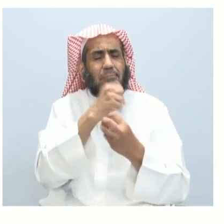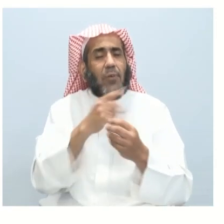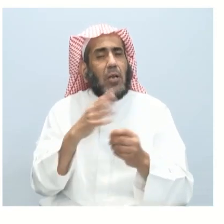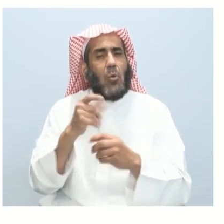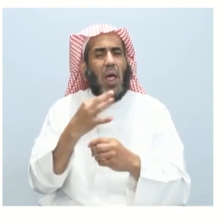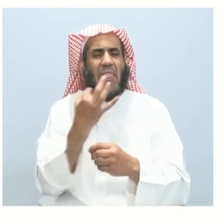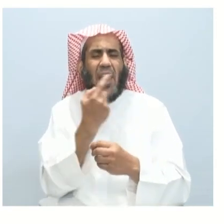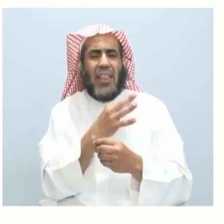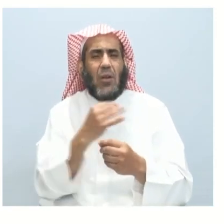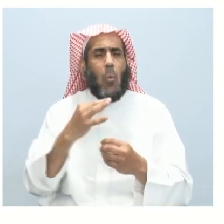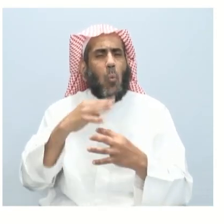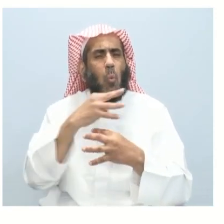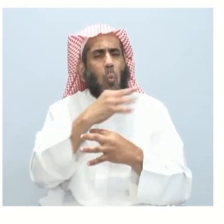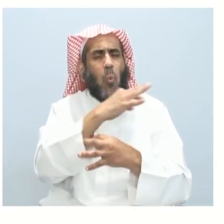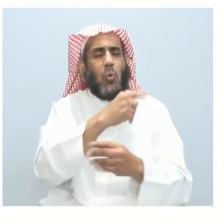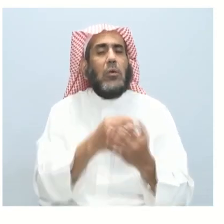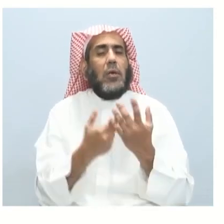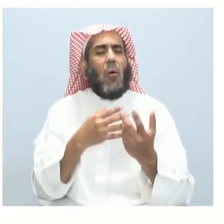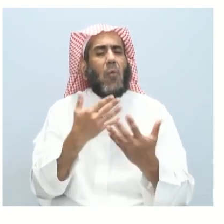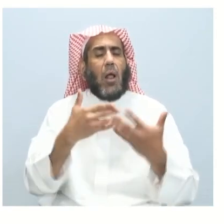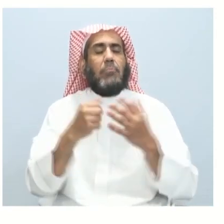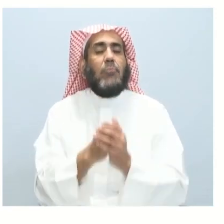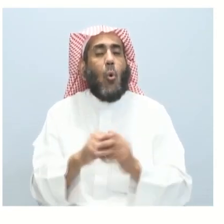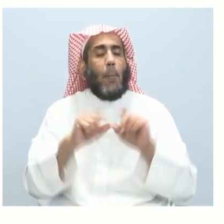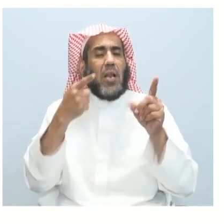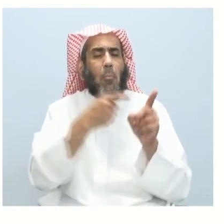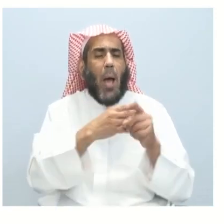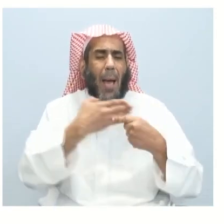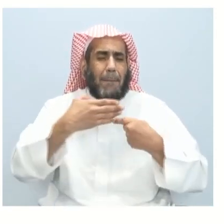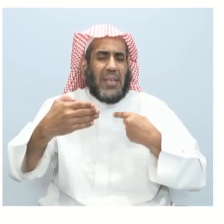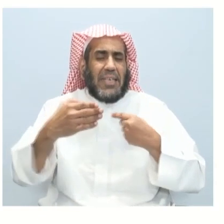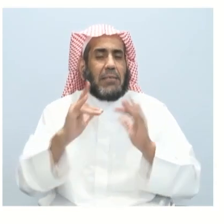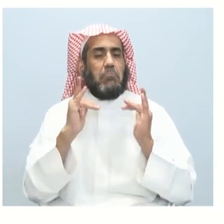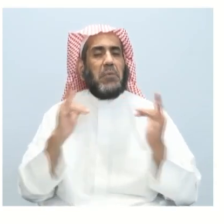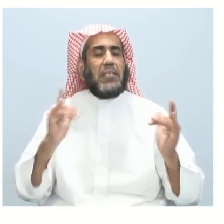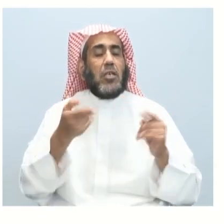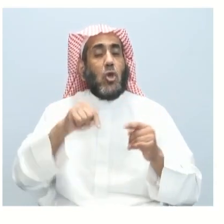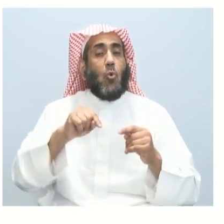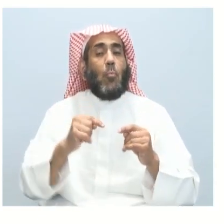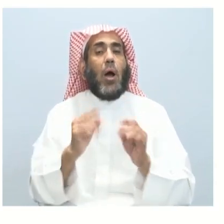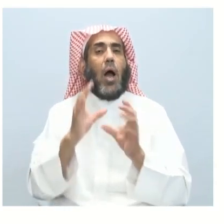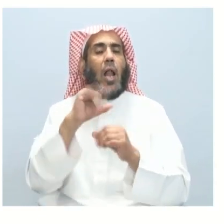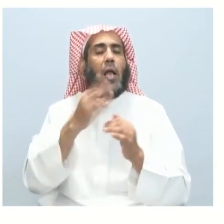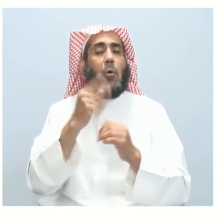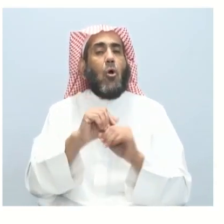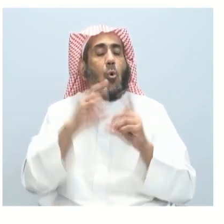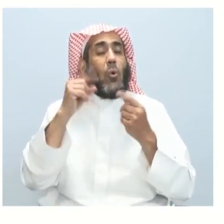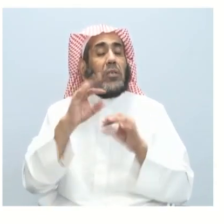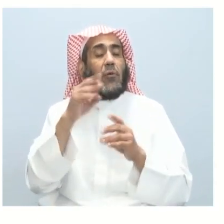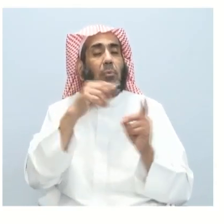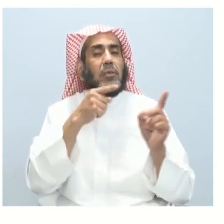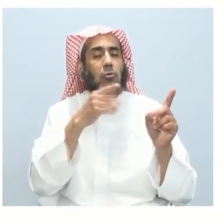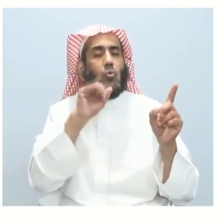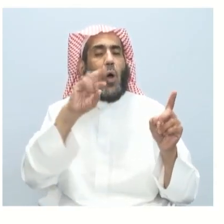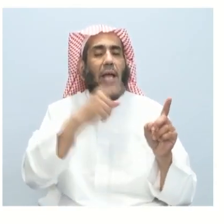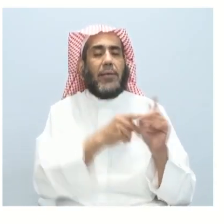الثرثارين المتصدقين والمتقين وبين انهم ابعد الناس منه مجلسا يوم القيامه كذلك وصف عمر زهير وال